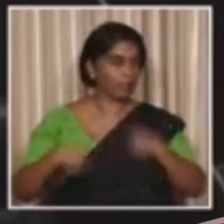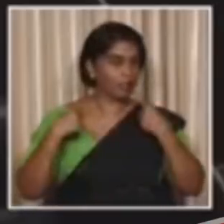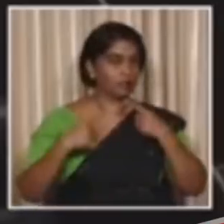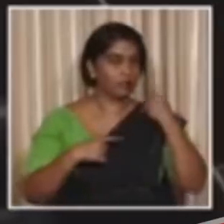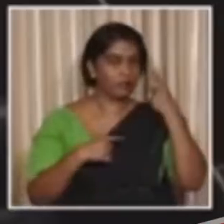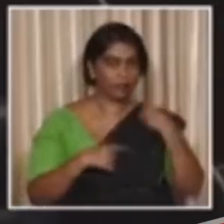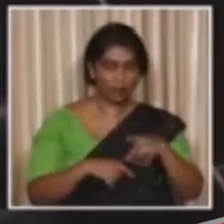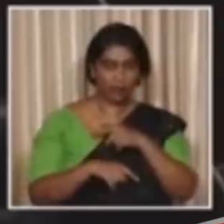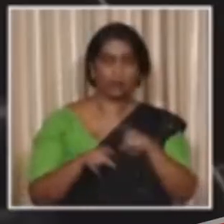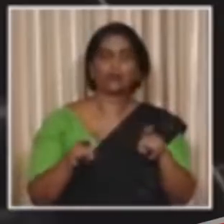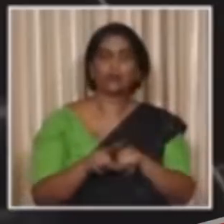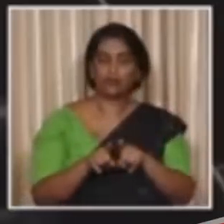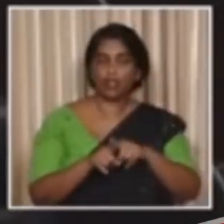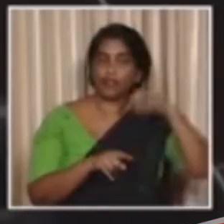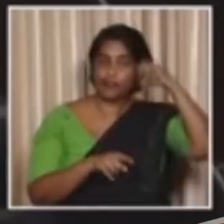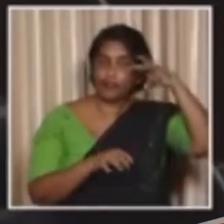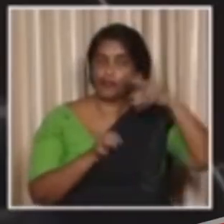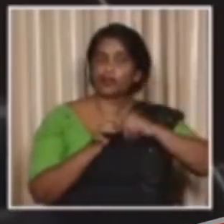කොටගෙන